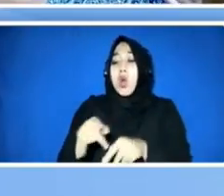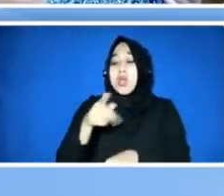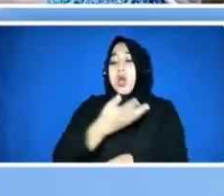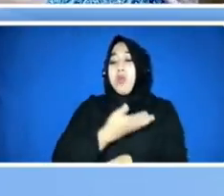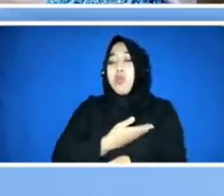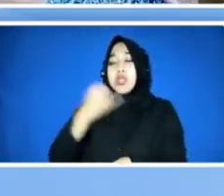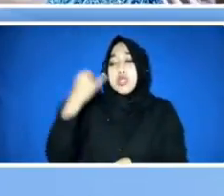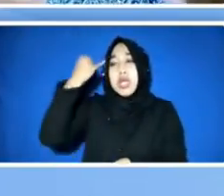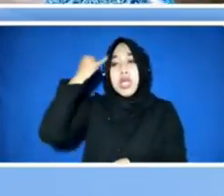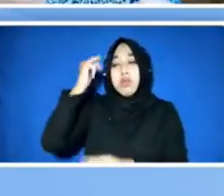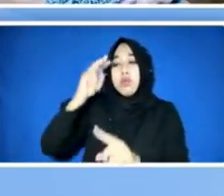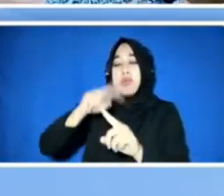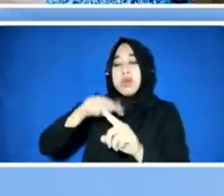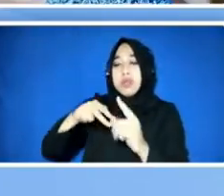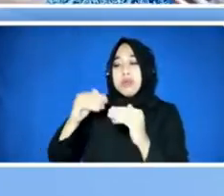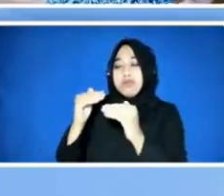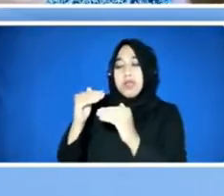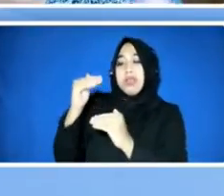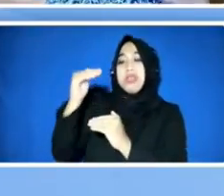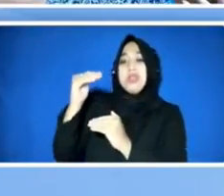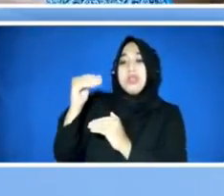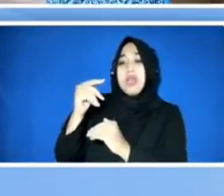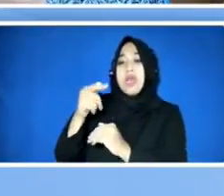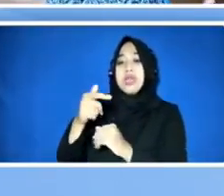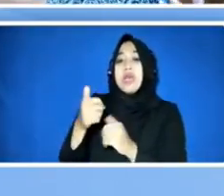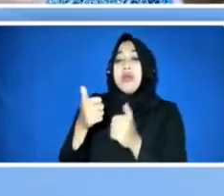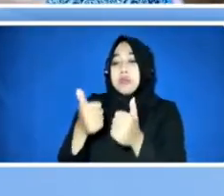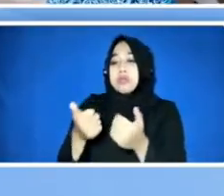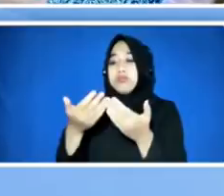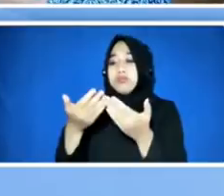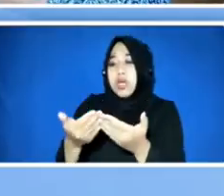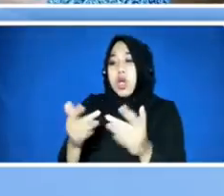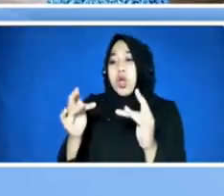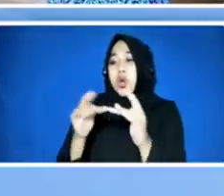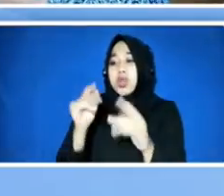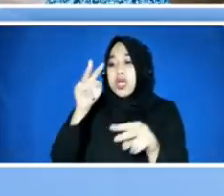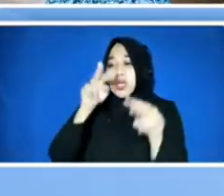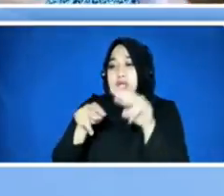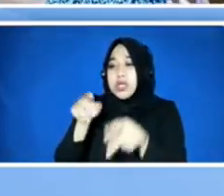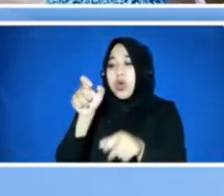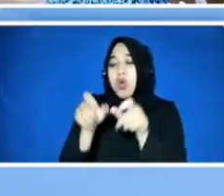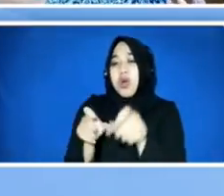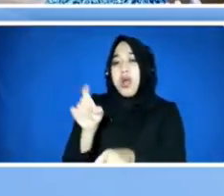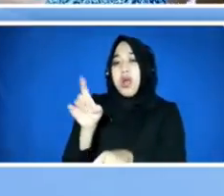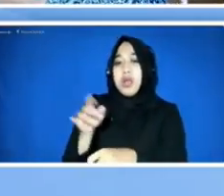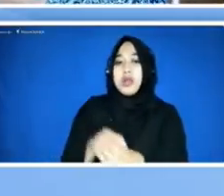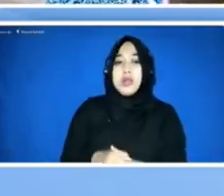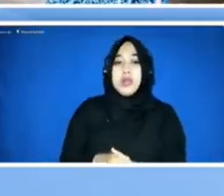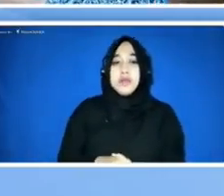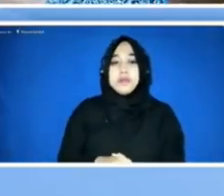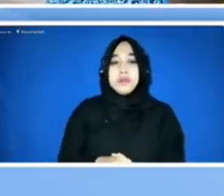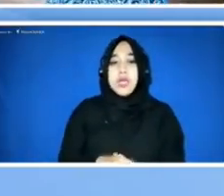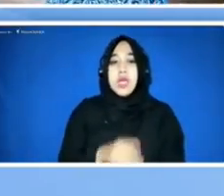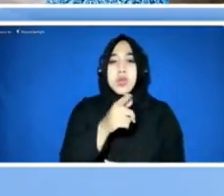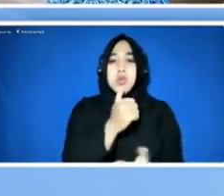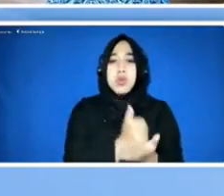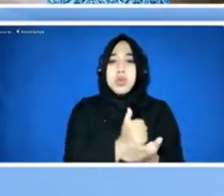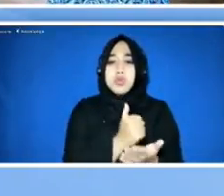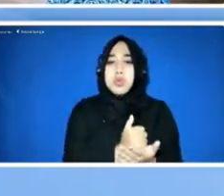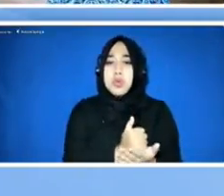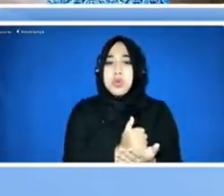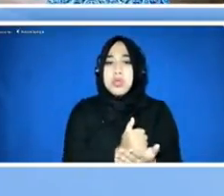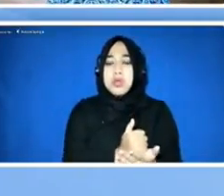tingkat persepsi yang tinggi dan kemudian dia akan rela melakukan kontak tracing dengan orang lain. Legitimate authority itu adalah sesuatu hal yang